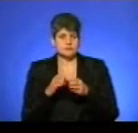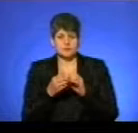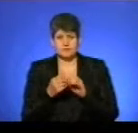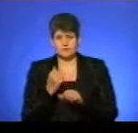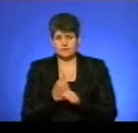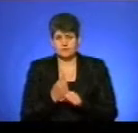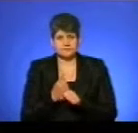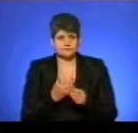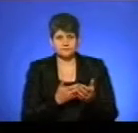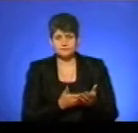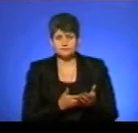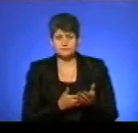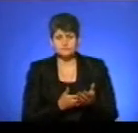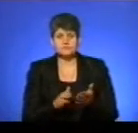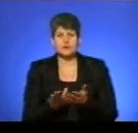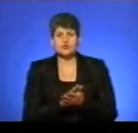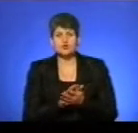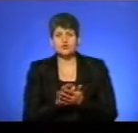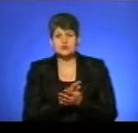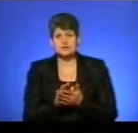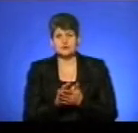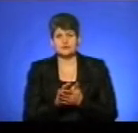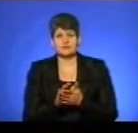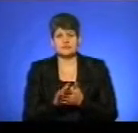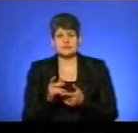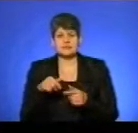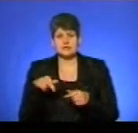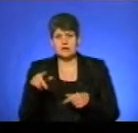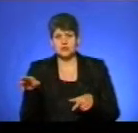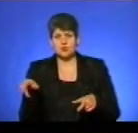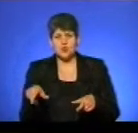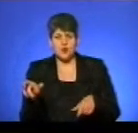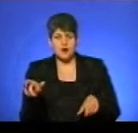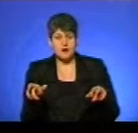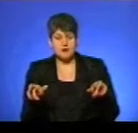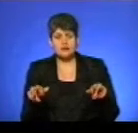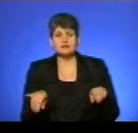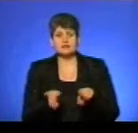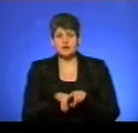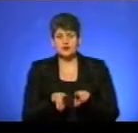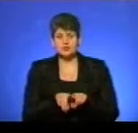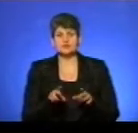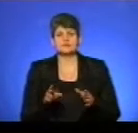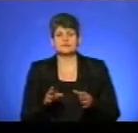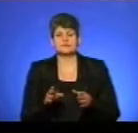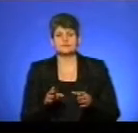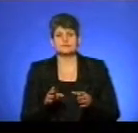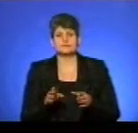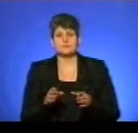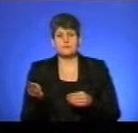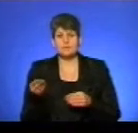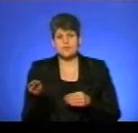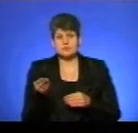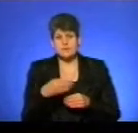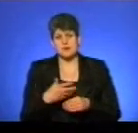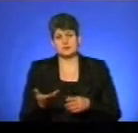працювати. Очищувались тротуари і так само... протиожилетними засобами посипалися